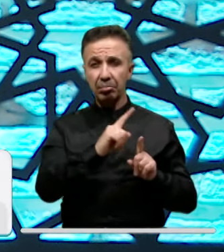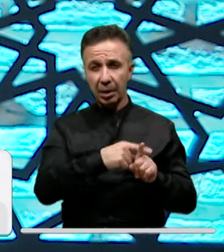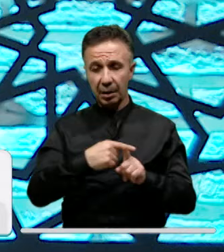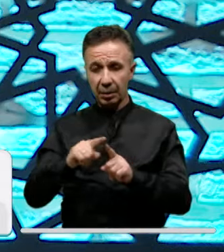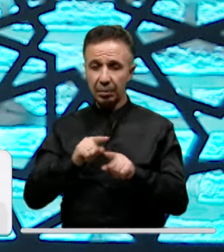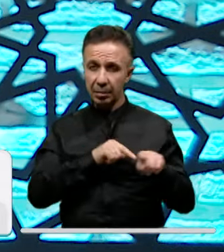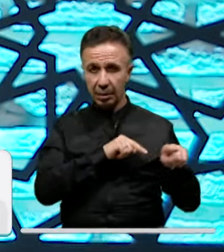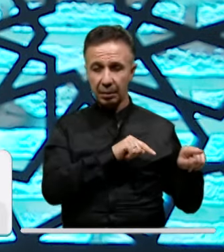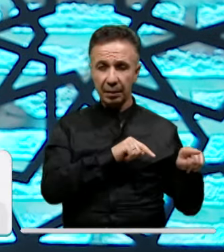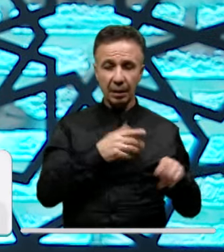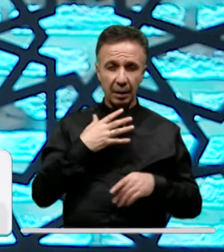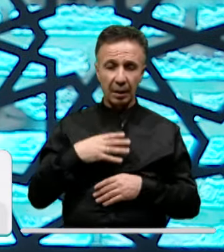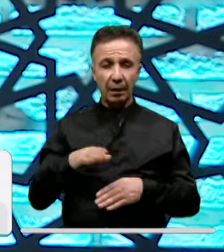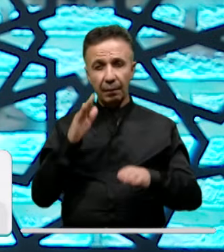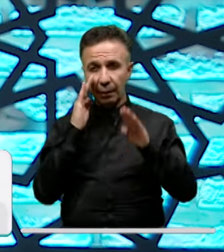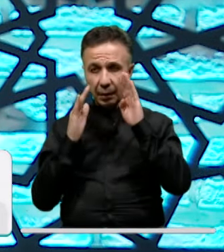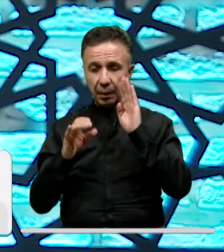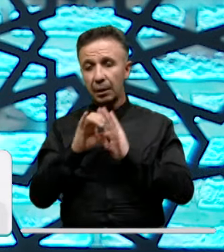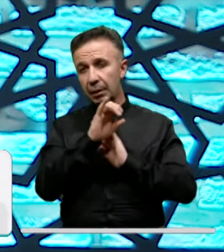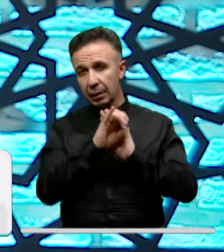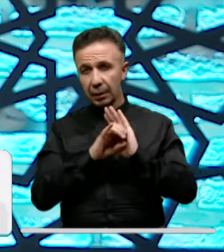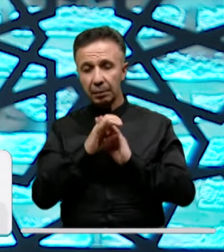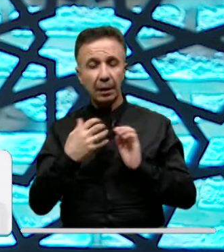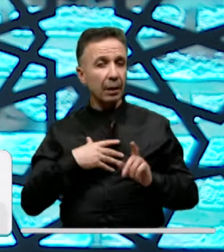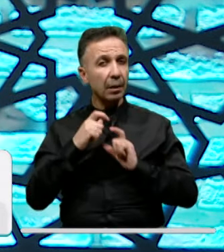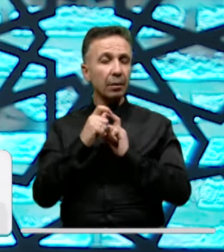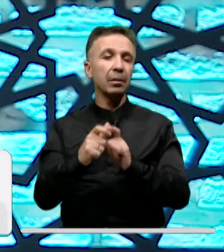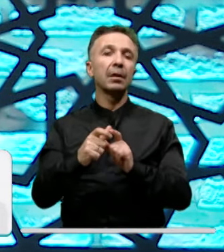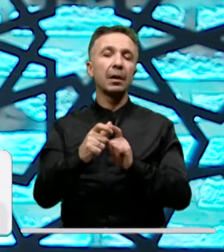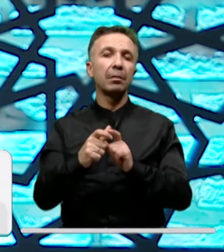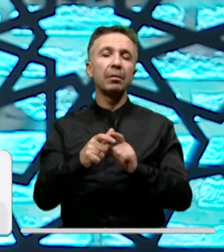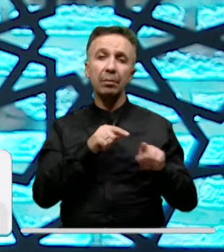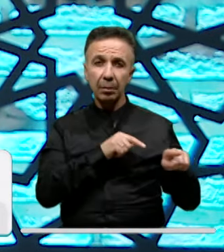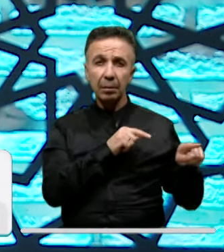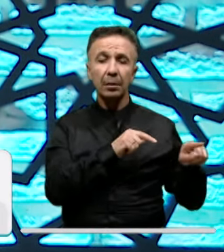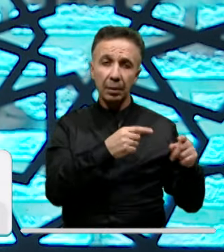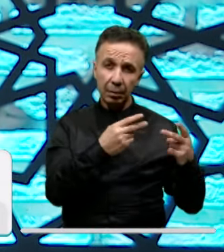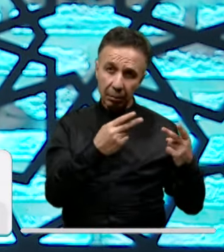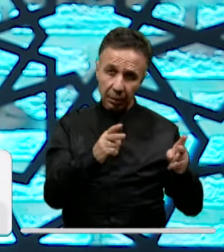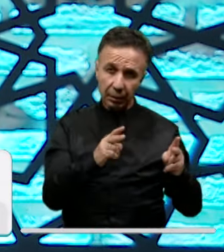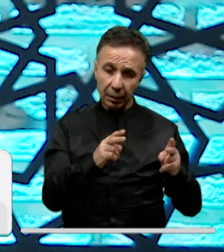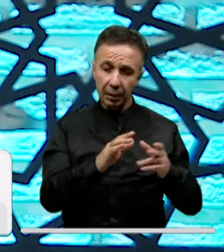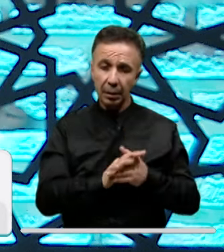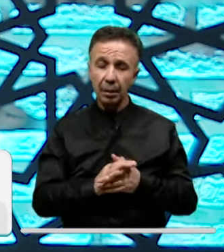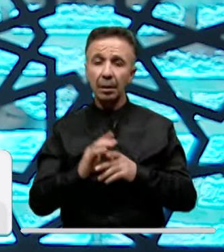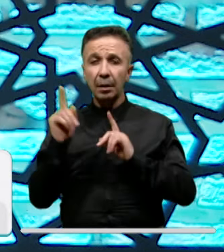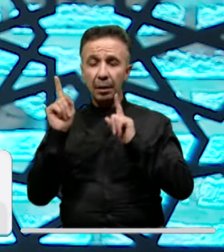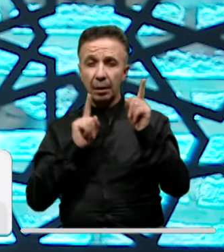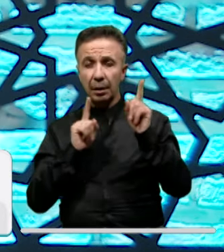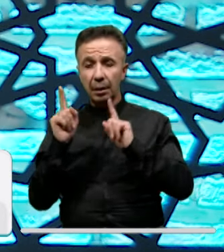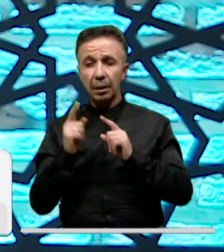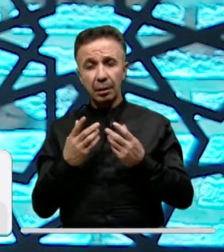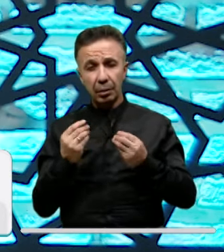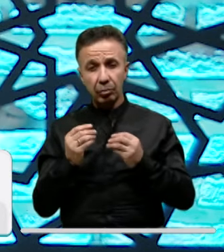isteyen izleyicilerimiz Facebook ve Instagram üzerinden Diyanete Soralım sayfalarını takip edebilirler. Sosyal medya hesaplarımız aslında